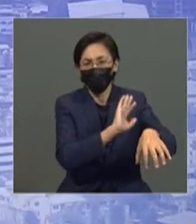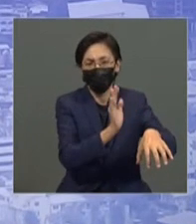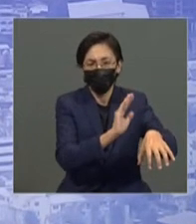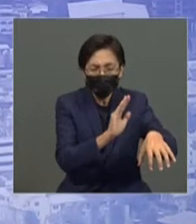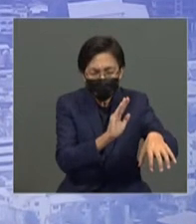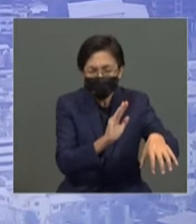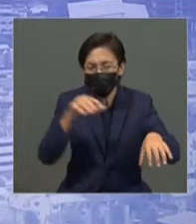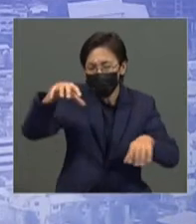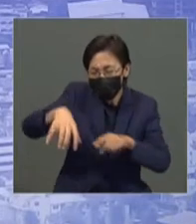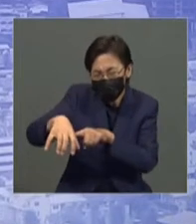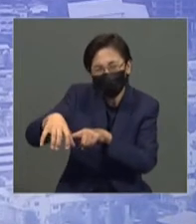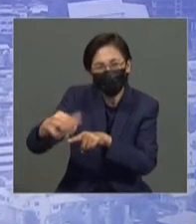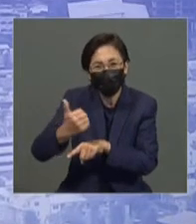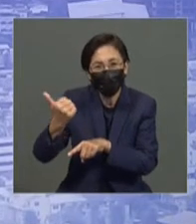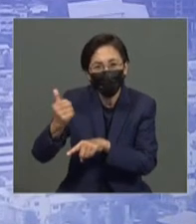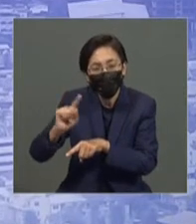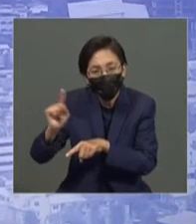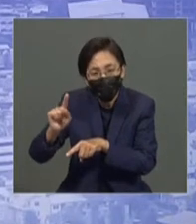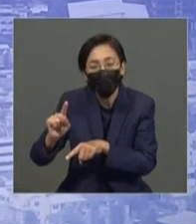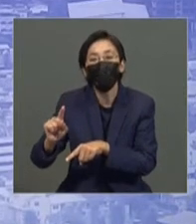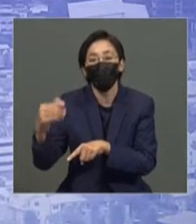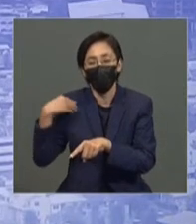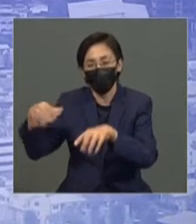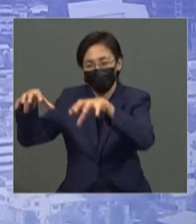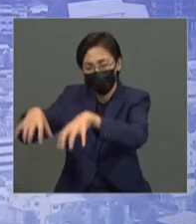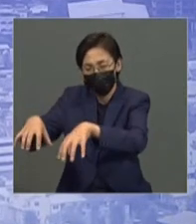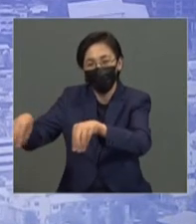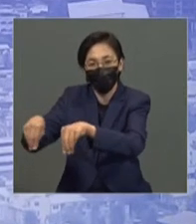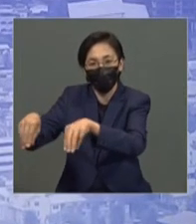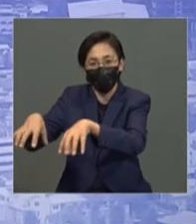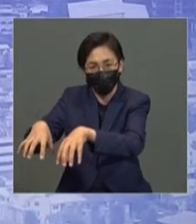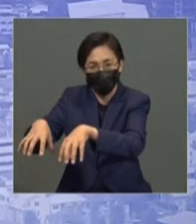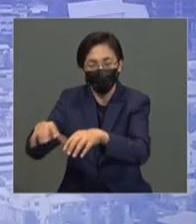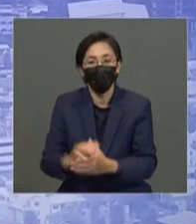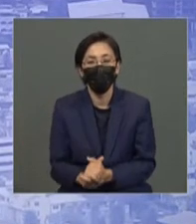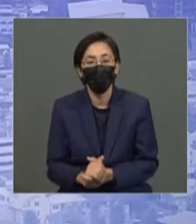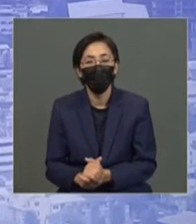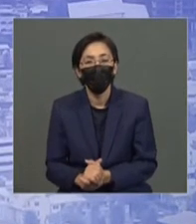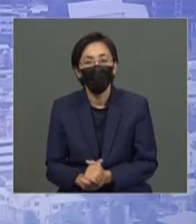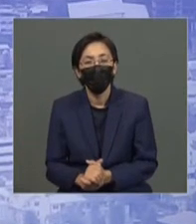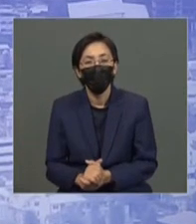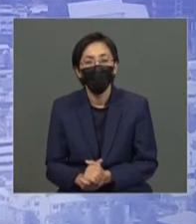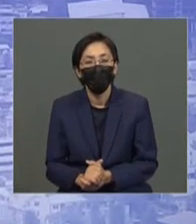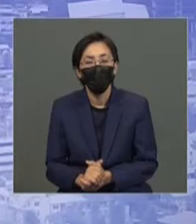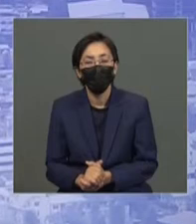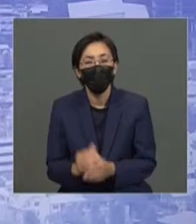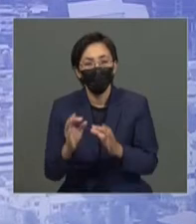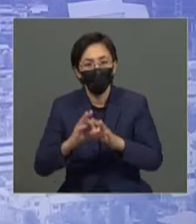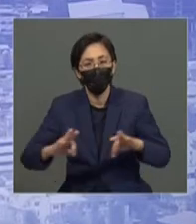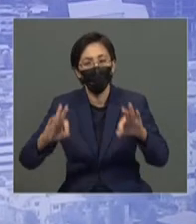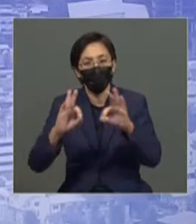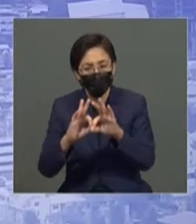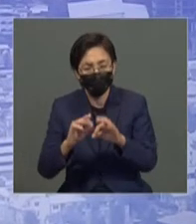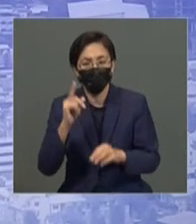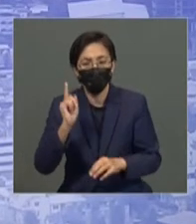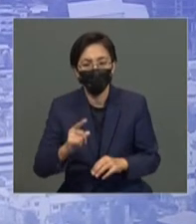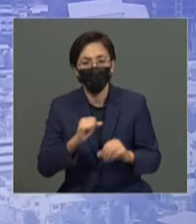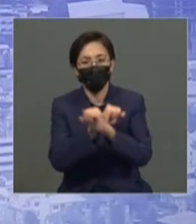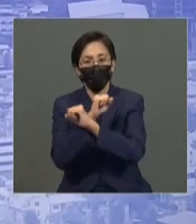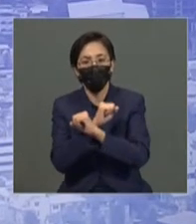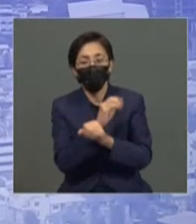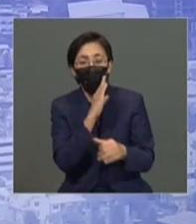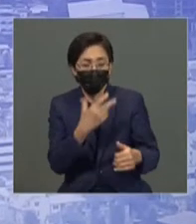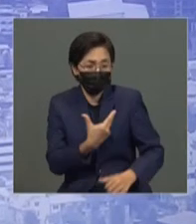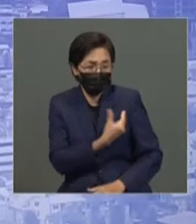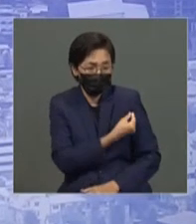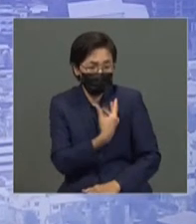ก็จะมีการจัดให้มีโรงพยาบาลพี่เลี้ยงค่ะหมายความว่ายังเน้นย้ำนะคะว่าต้องให้มีความปลอดภัยกับพี่น้อง